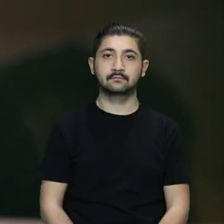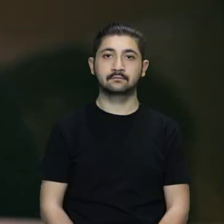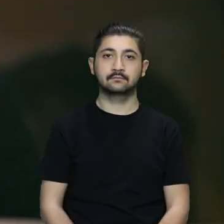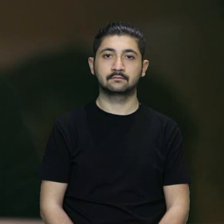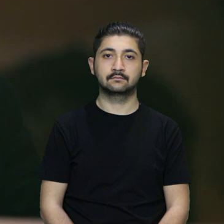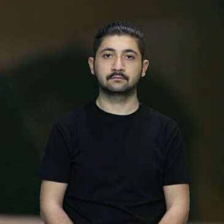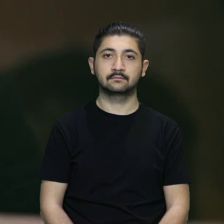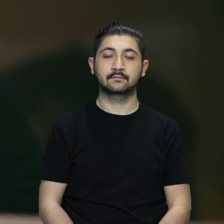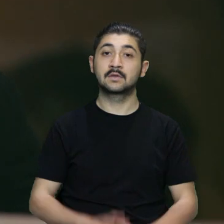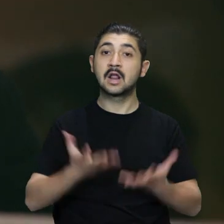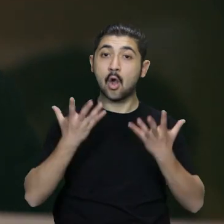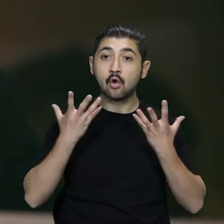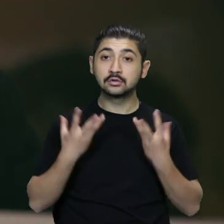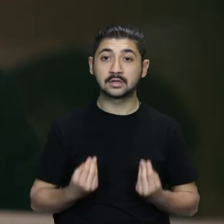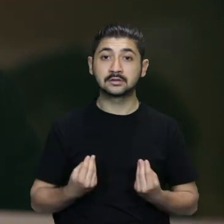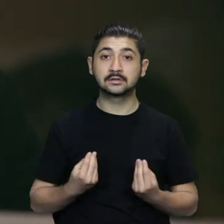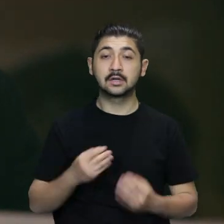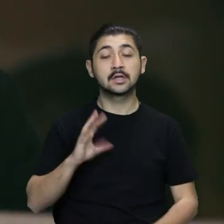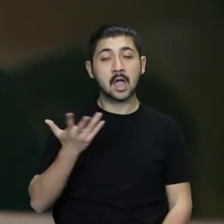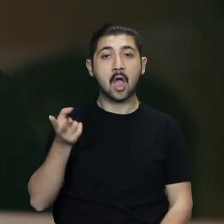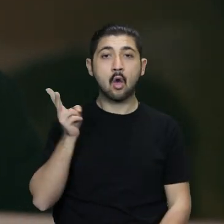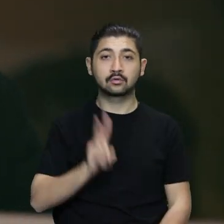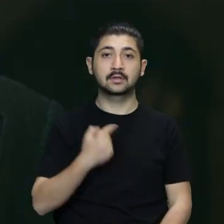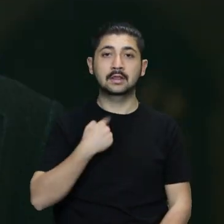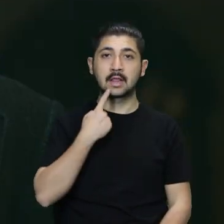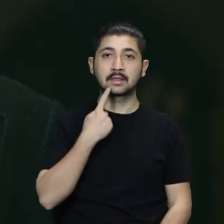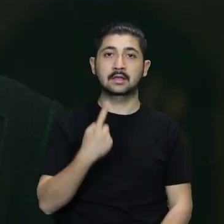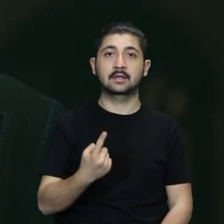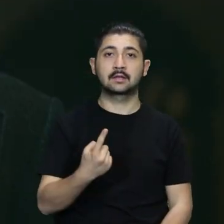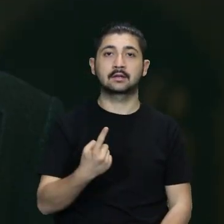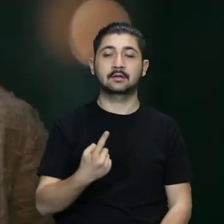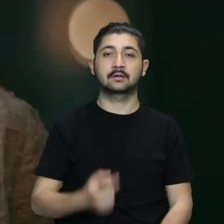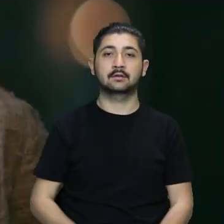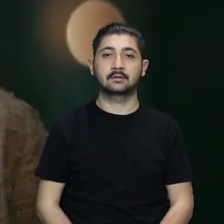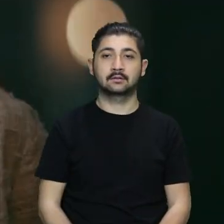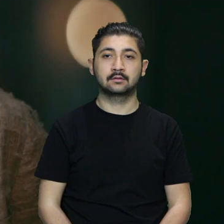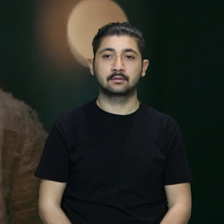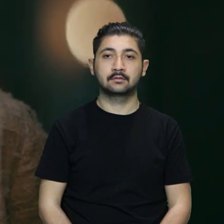Ya olacağız? Ya öleceğiz dedik.